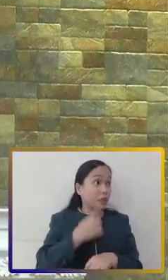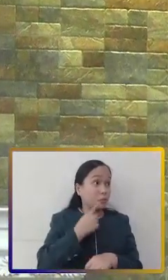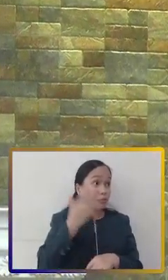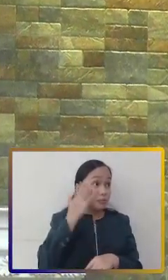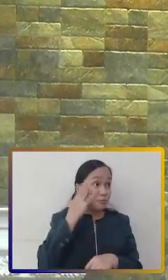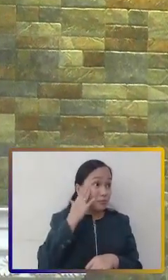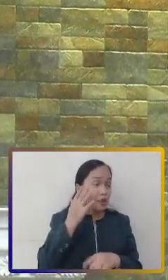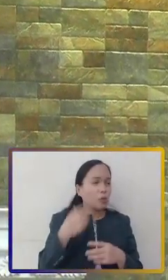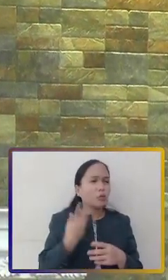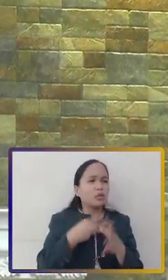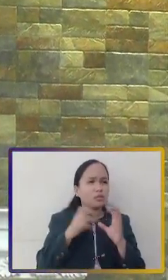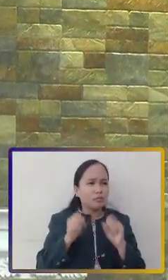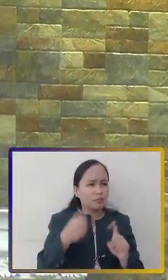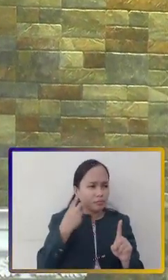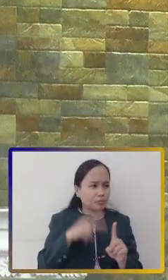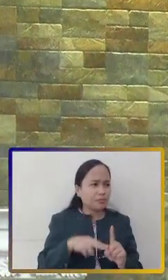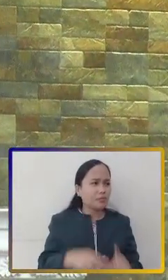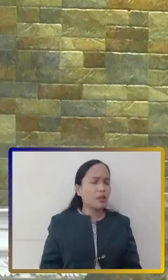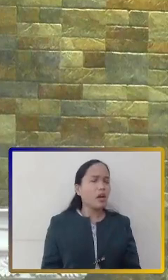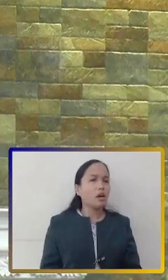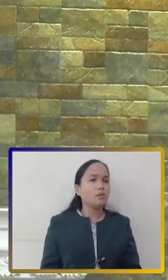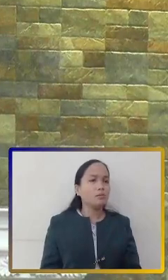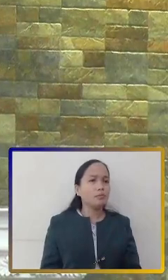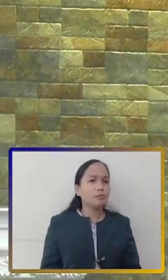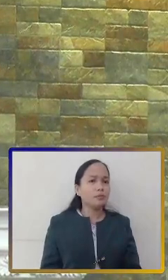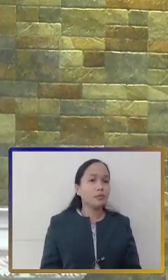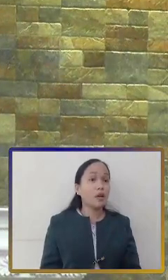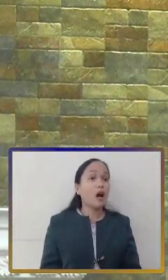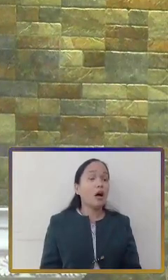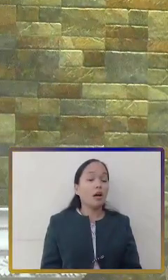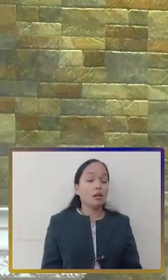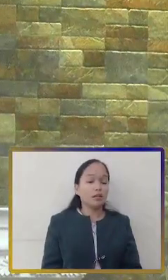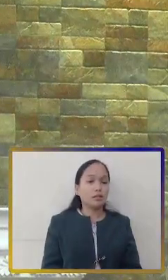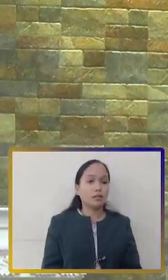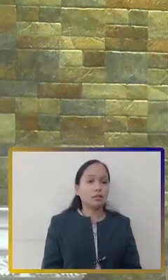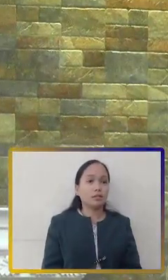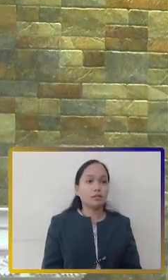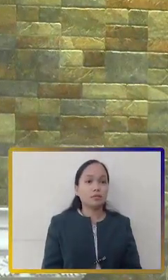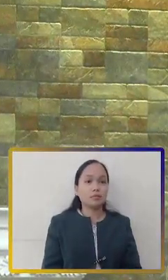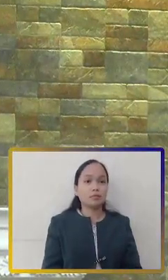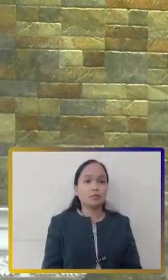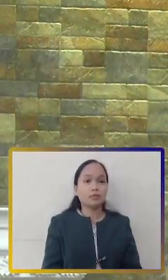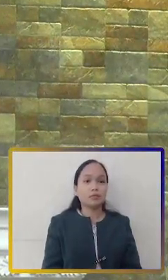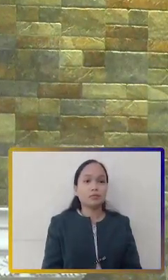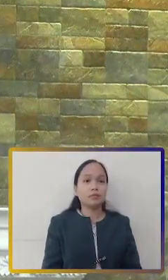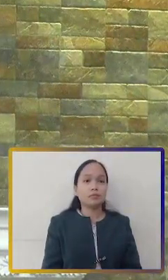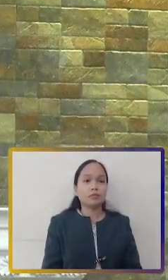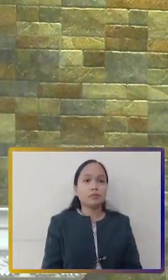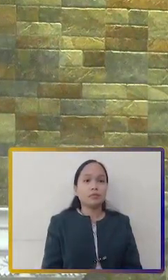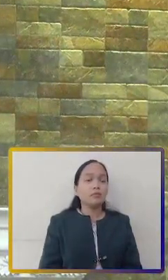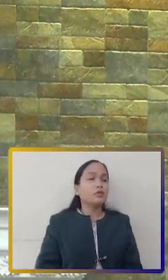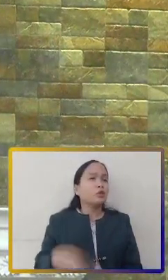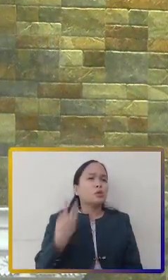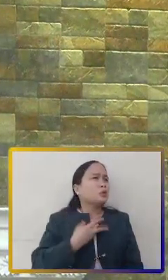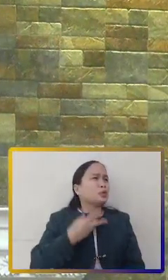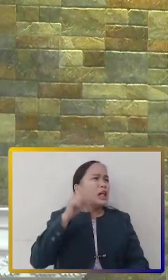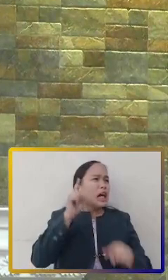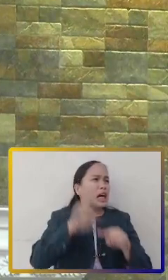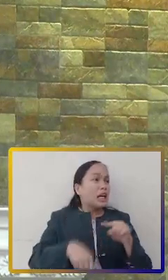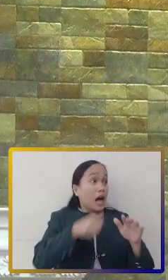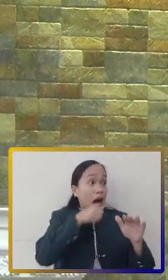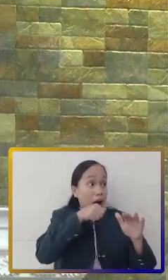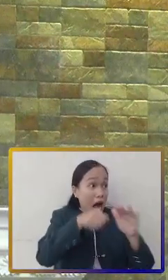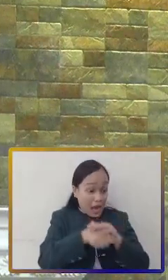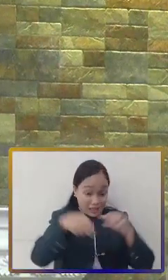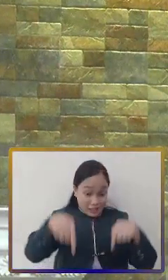mga kapatid, yun ang sinasabi ko po sa inyo, na hindi po, kumbaga, hindi natin maitatago sa history